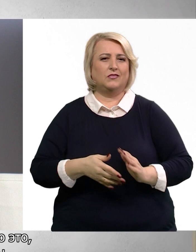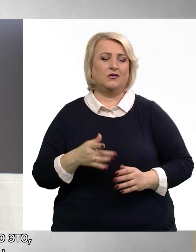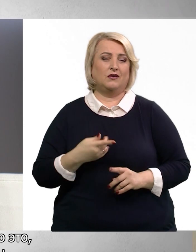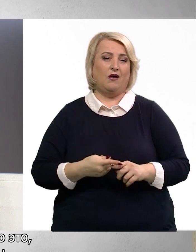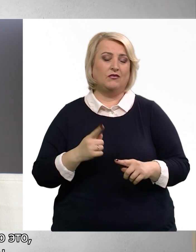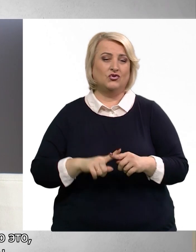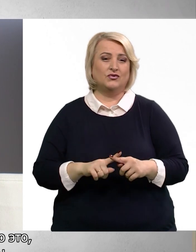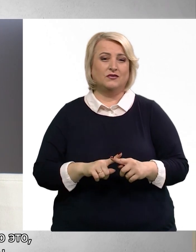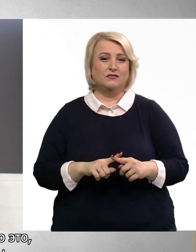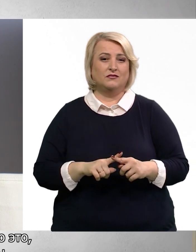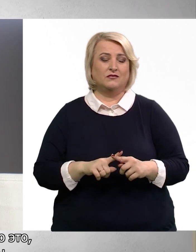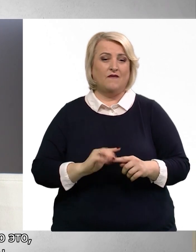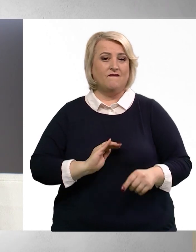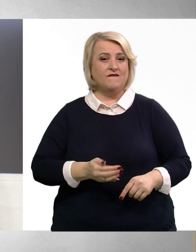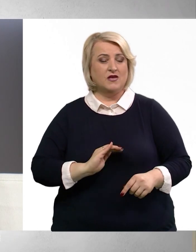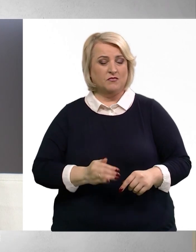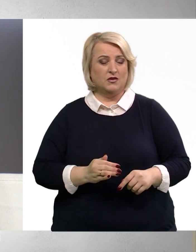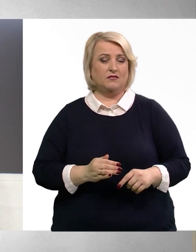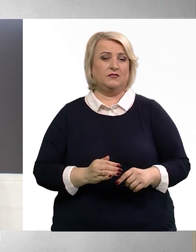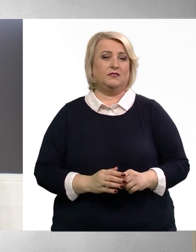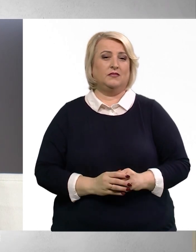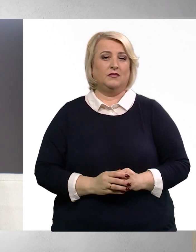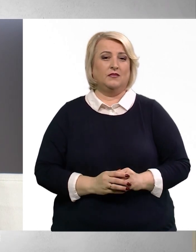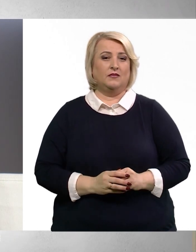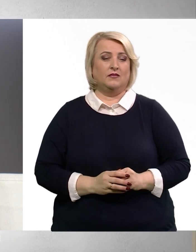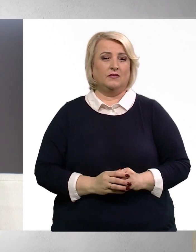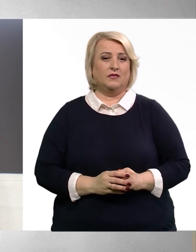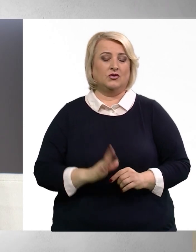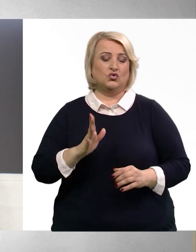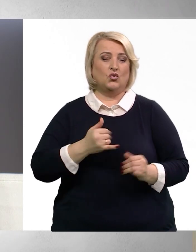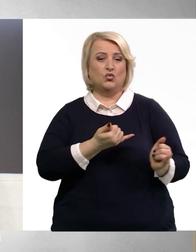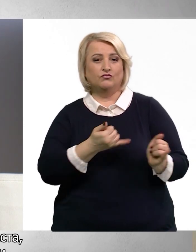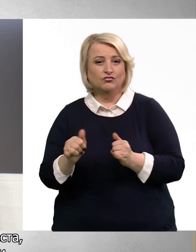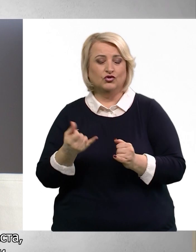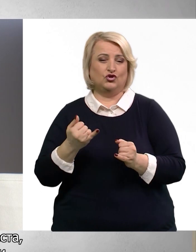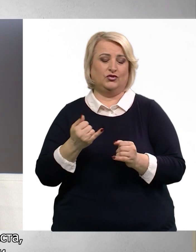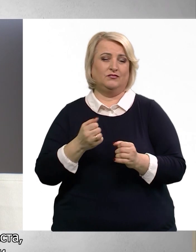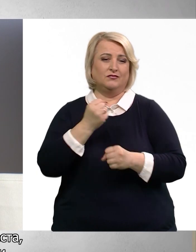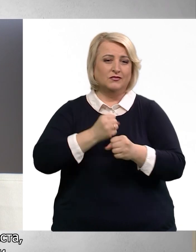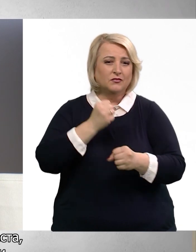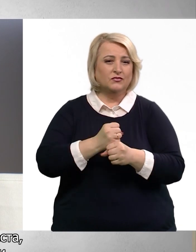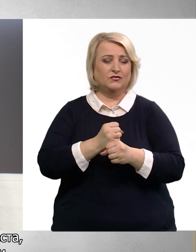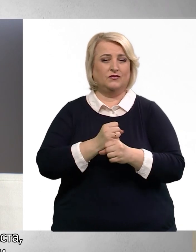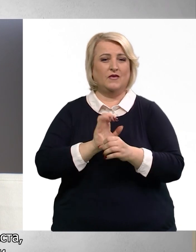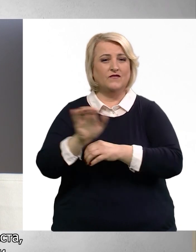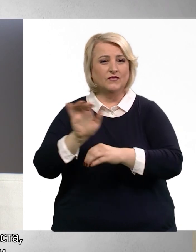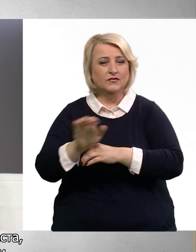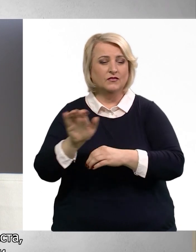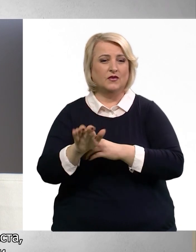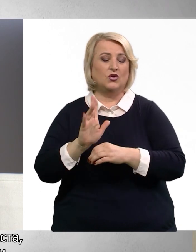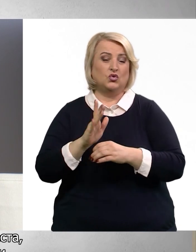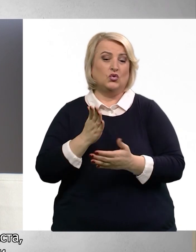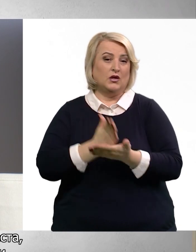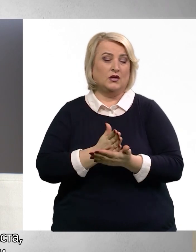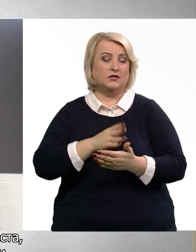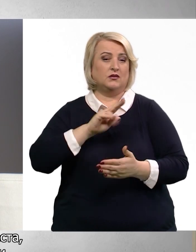primul rând, sunt firmele prestatoare de bunuri și de servicii și producătoare de bunuri. Firmele sunt cele care creează locurile de